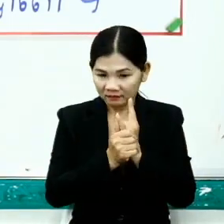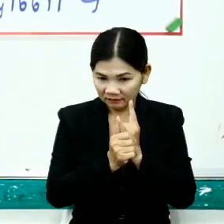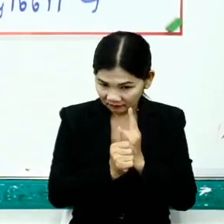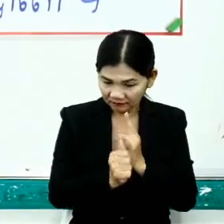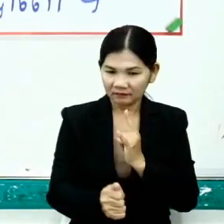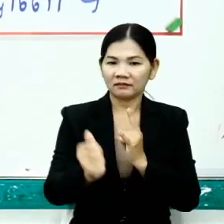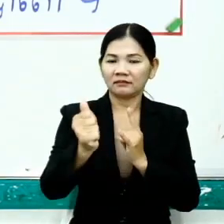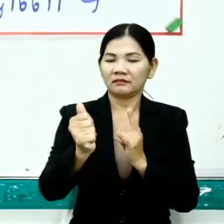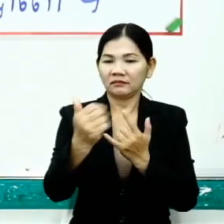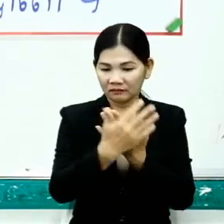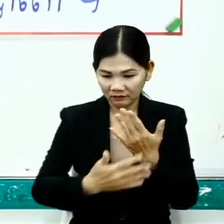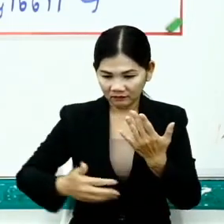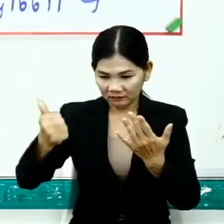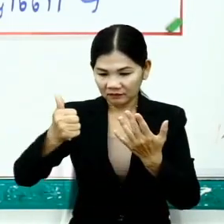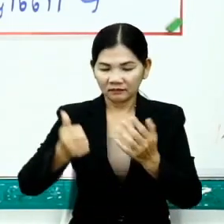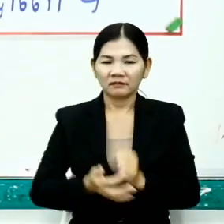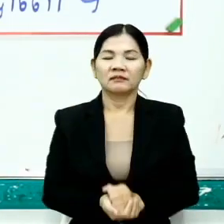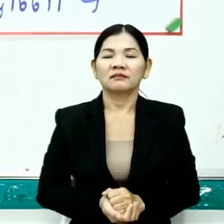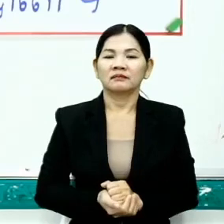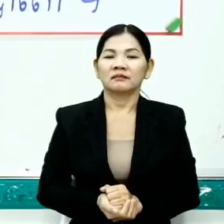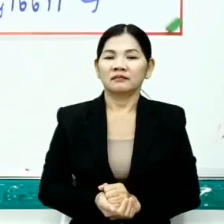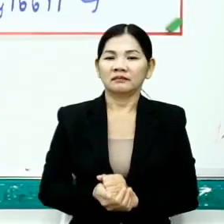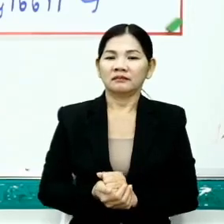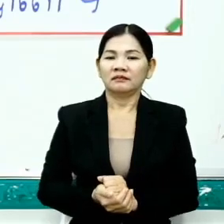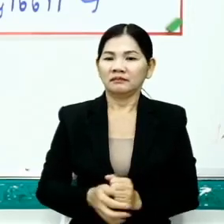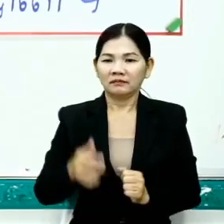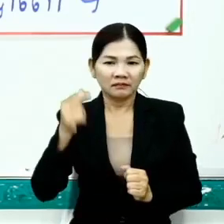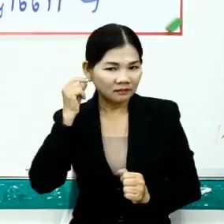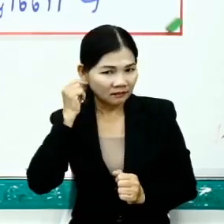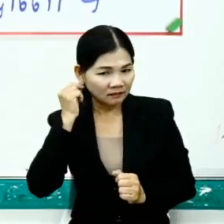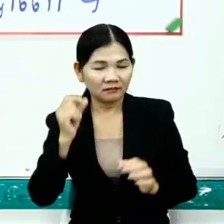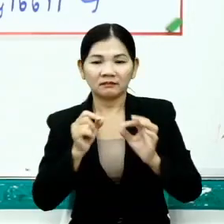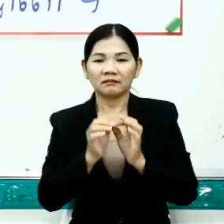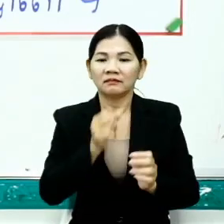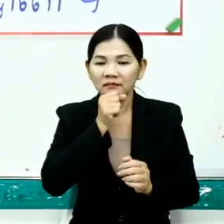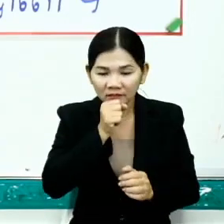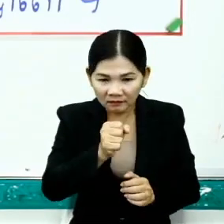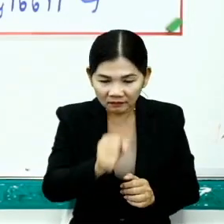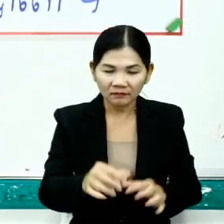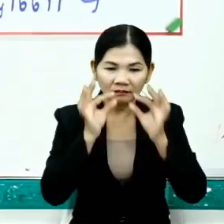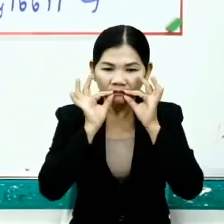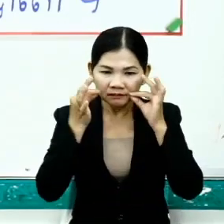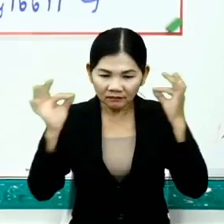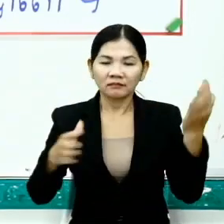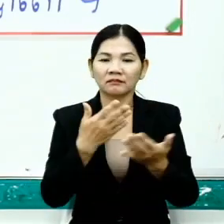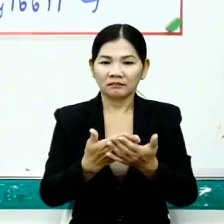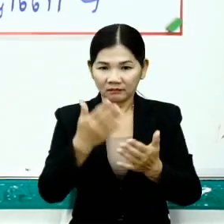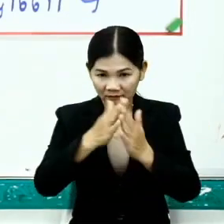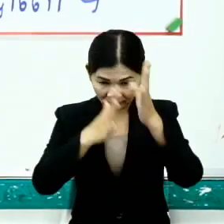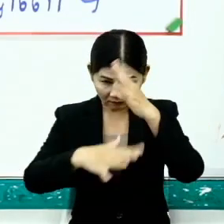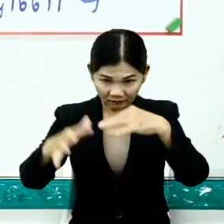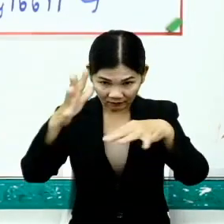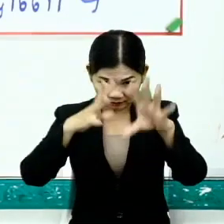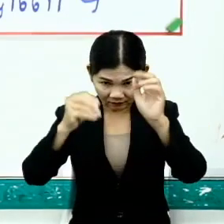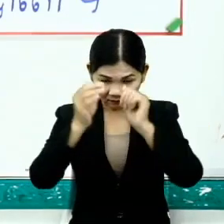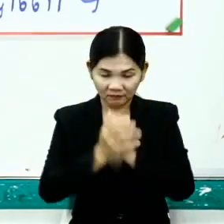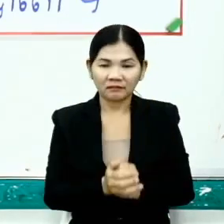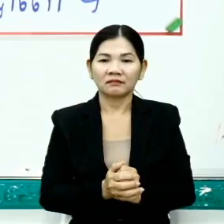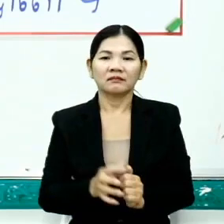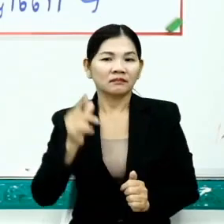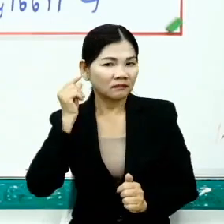តែចេះគួសំលោកយាយឆ្មាសុំស្គាល់ឈ្មោះសា